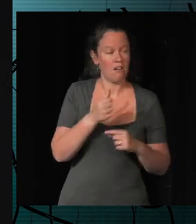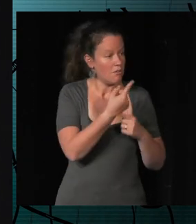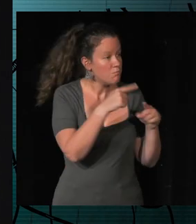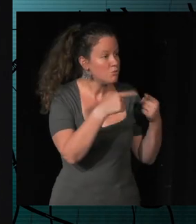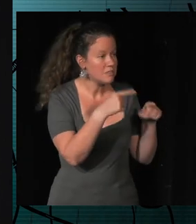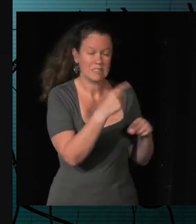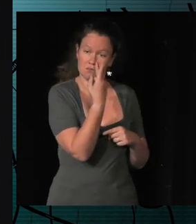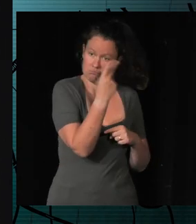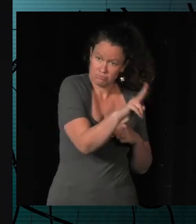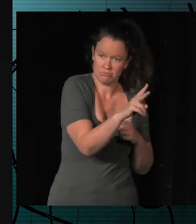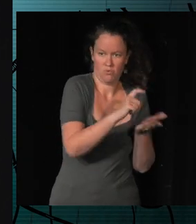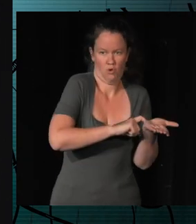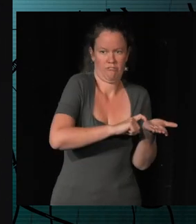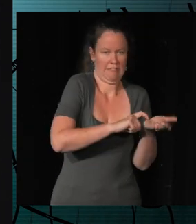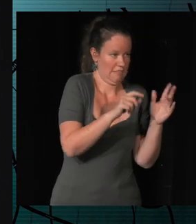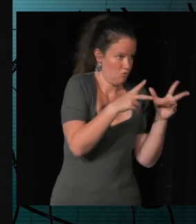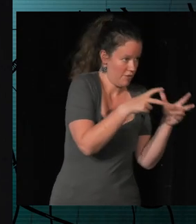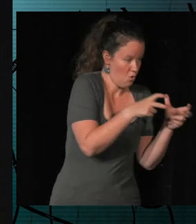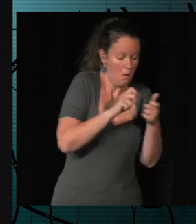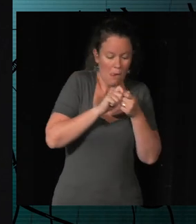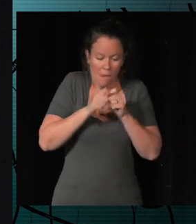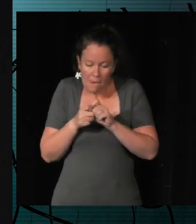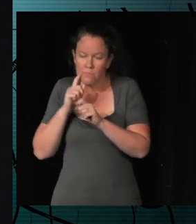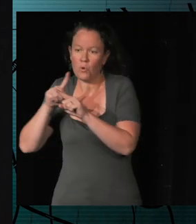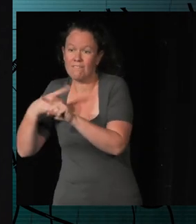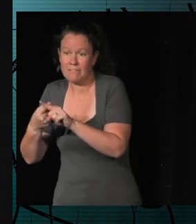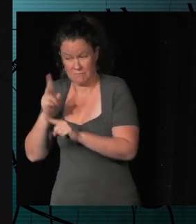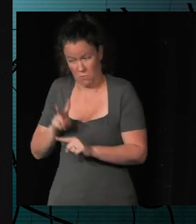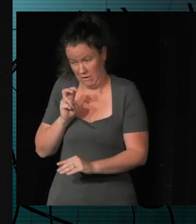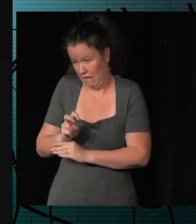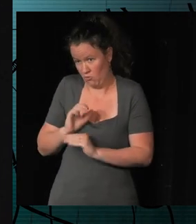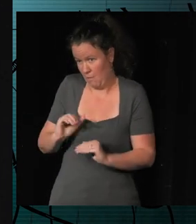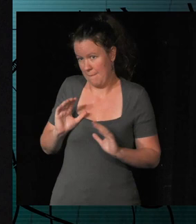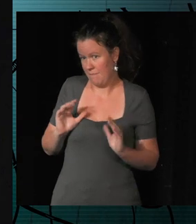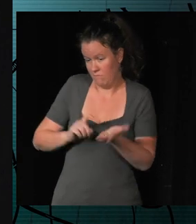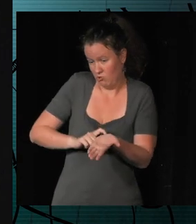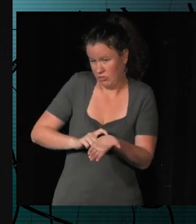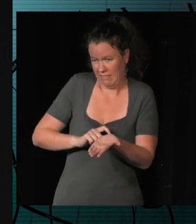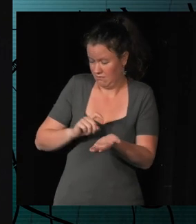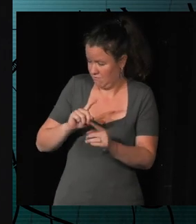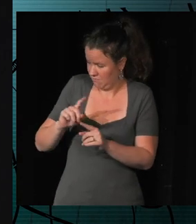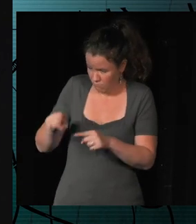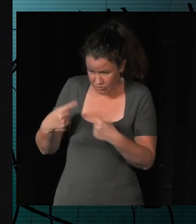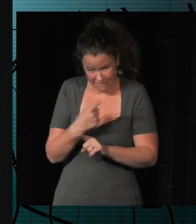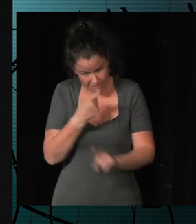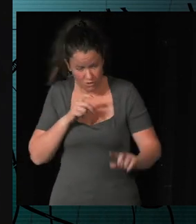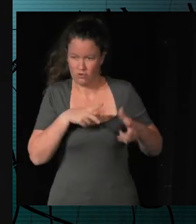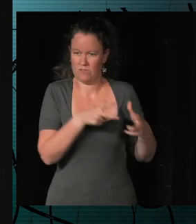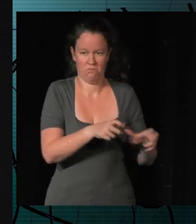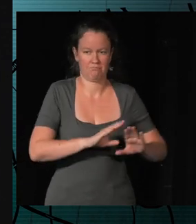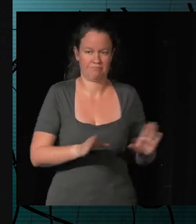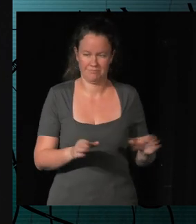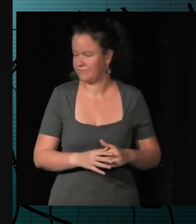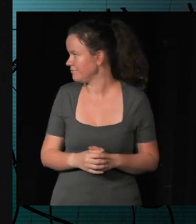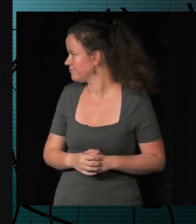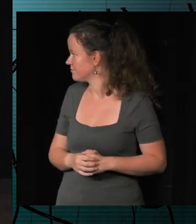Yamaoka mais dans le sens adapté c'est juste en gros la montée parce que c'est vraiment la musique telle quelle des jeux il y a aucune différence ok Judit toi est-ce que tu as